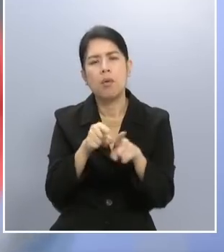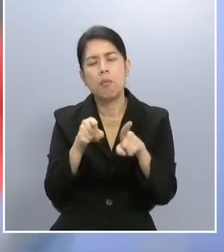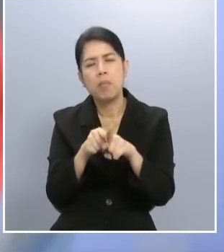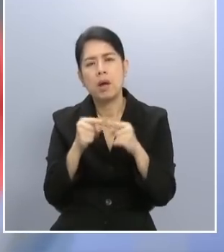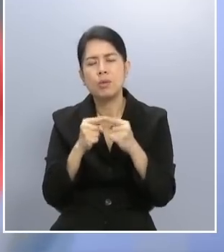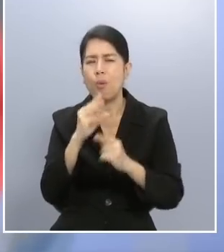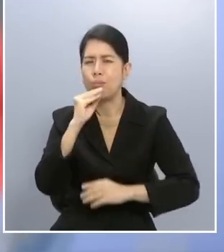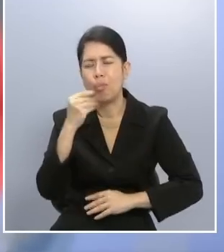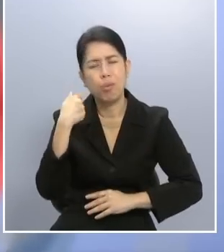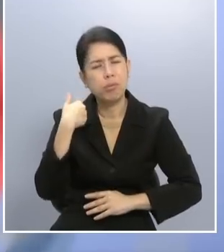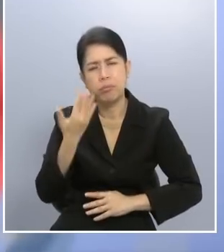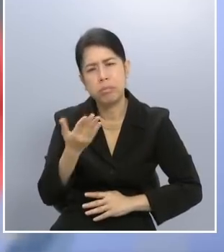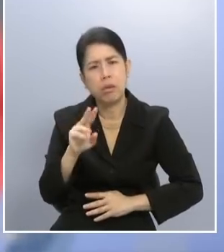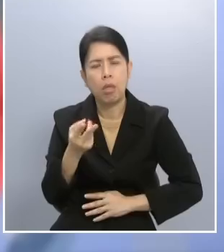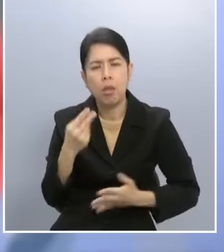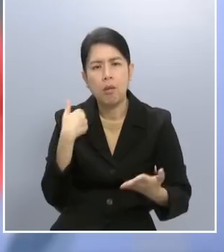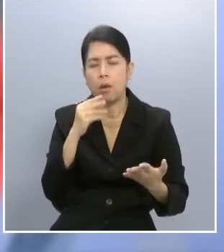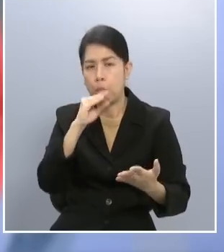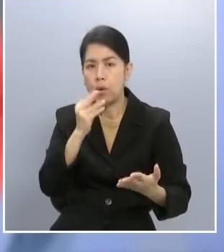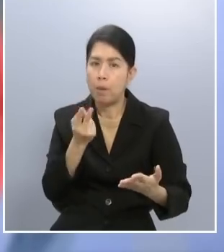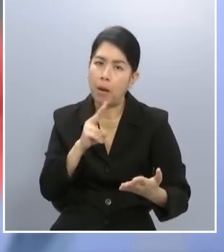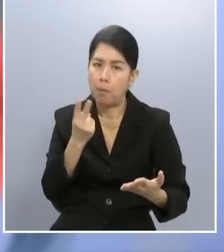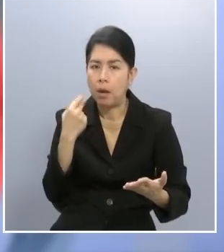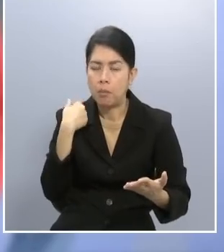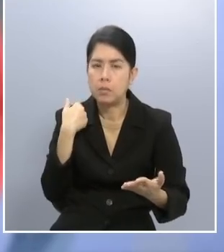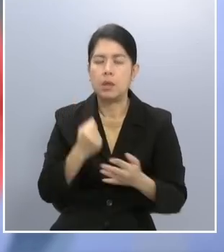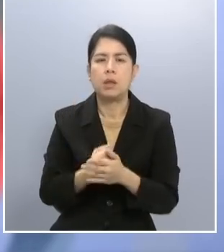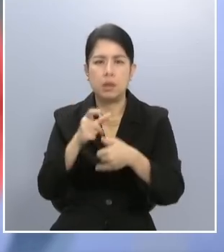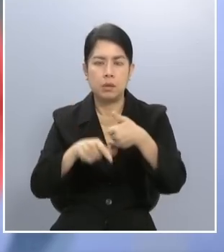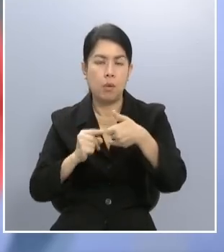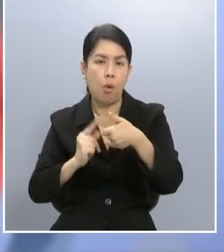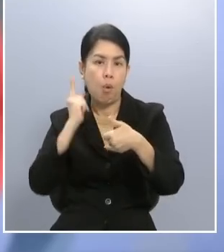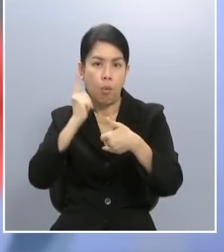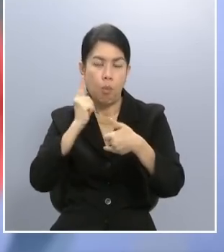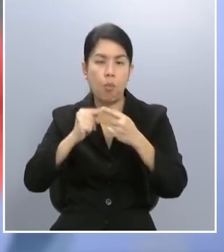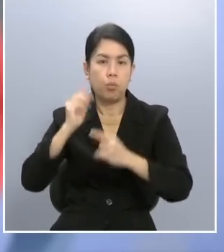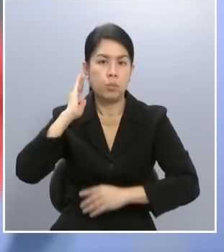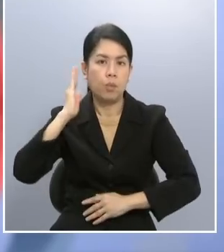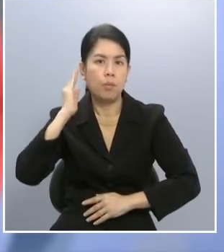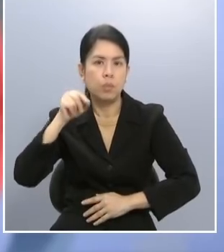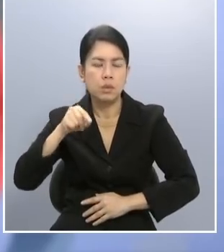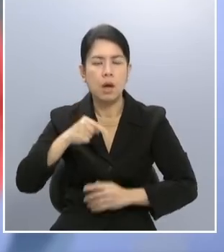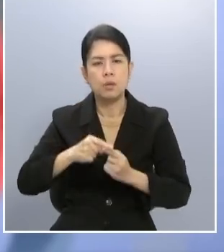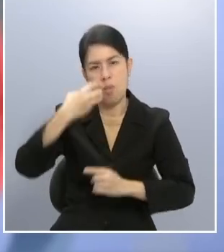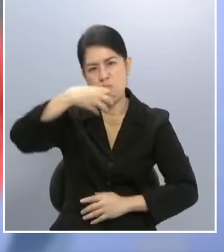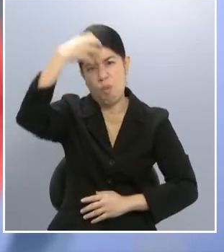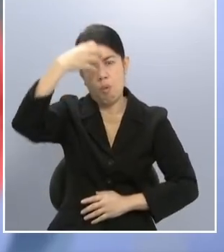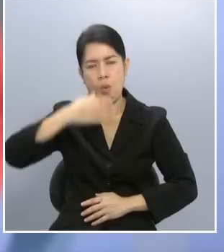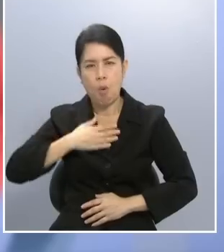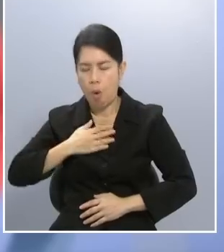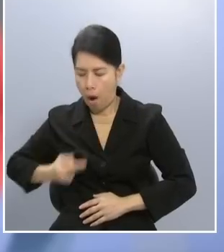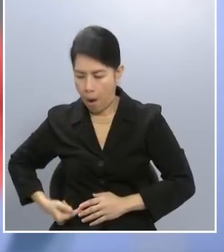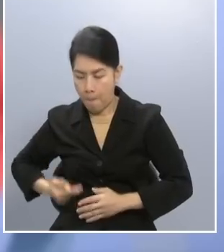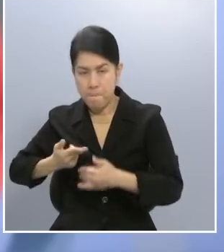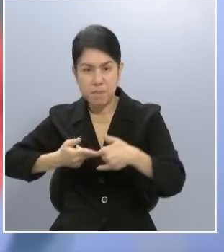สักทีมันดูเลอะเทอะไปหมดแล้วลุงลุงไม่พอใจนะฮะชักอาวุธปืนครับแล้วยิงนะฮะคุณกมลพร